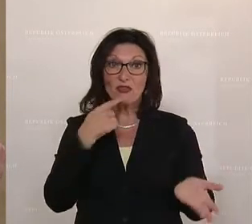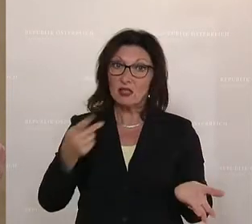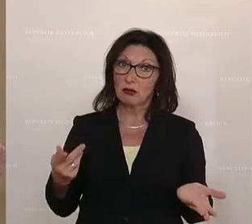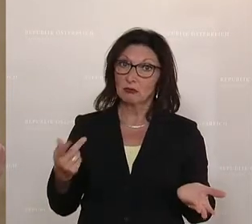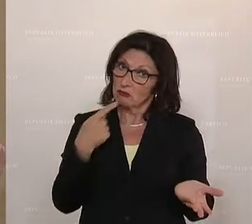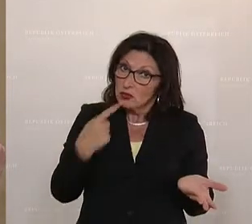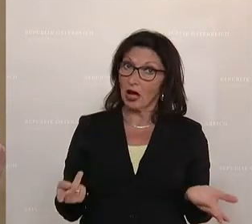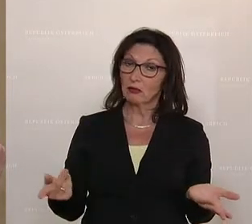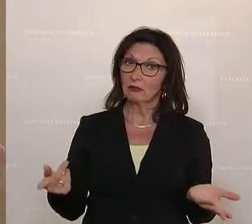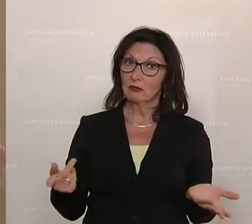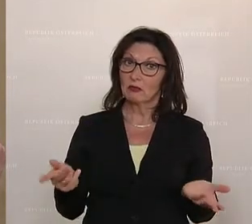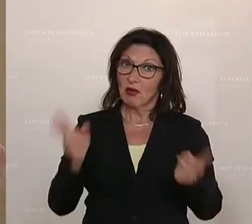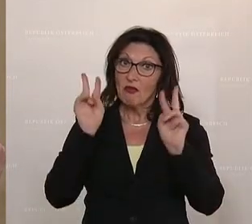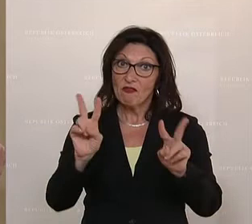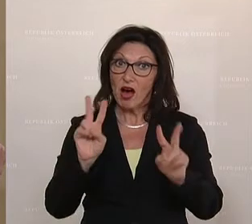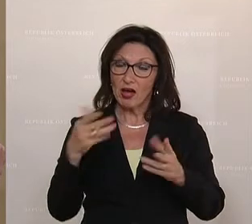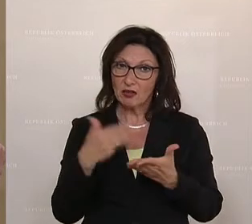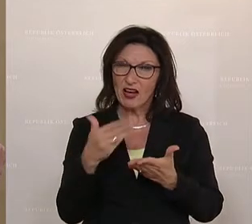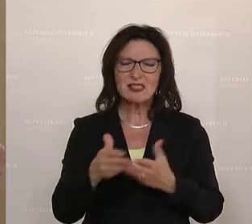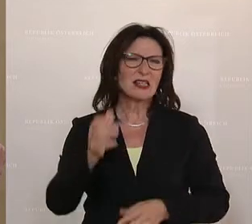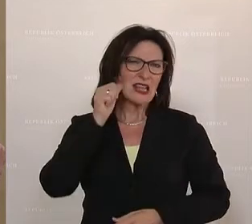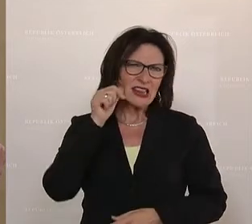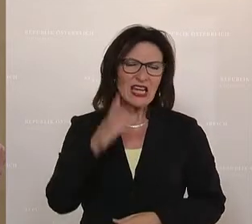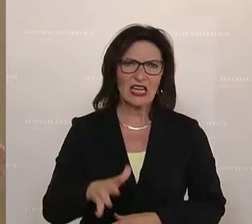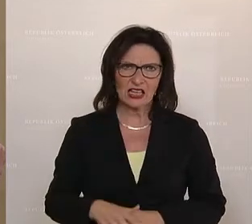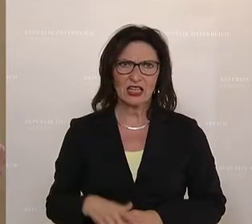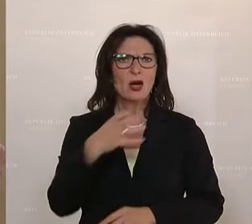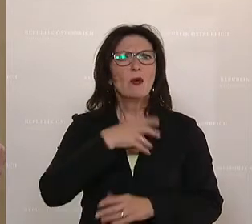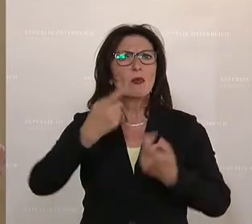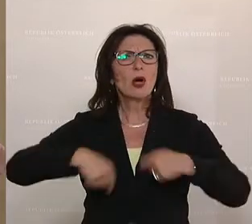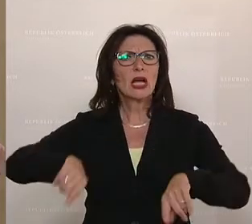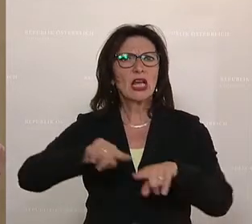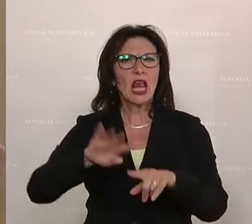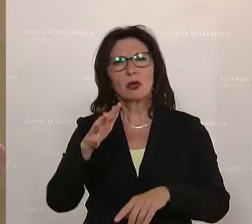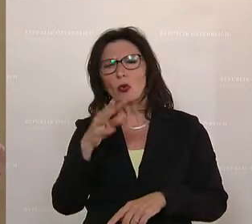Sagen wir das, dass es der Wahrheit entspricht, dass jeden Tag täglich im Burgenland